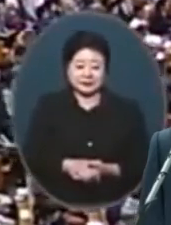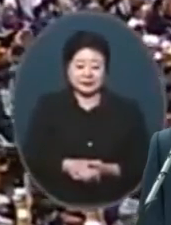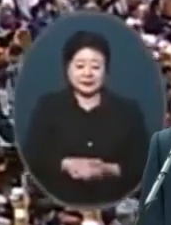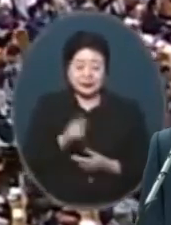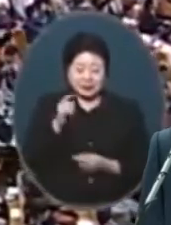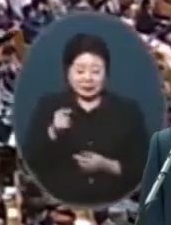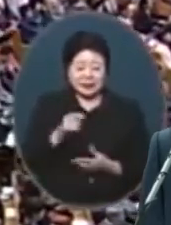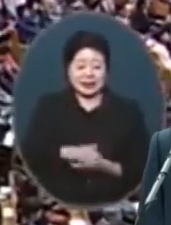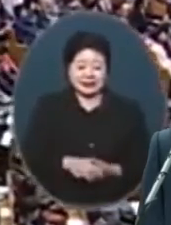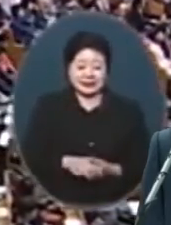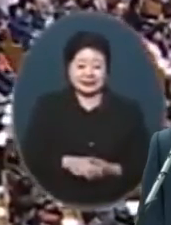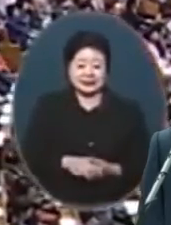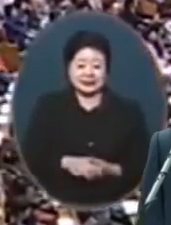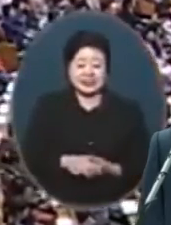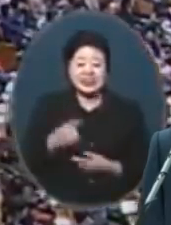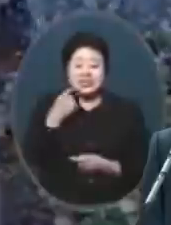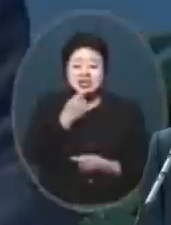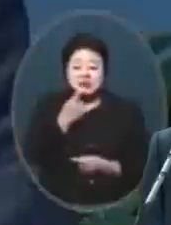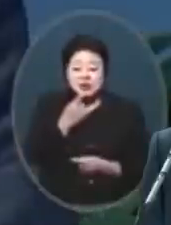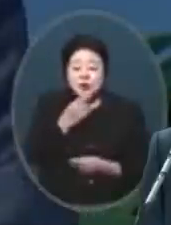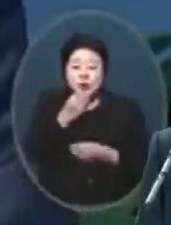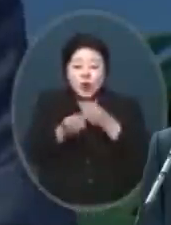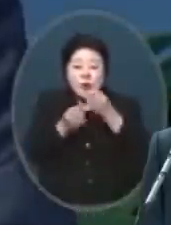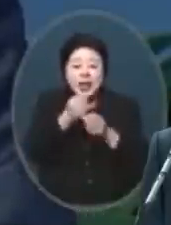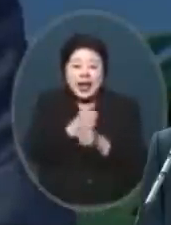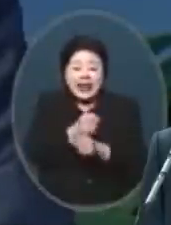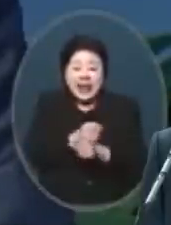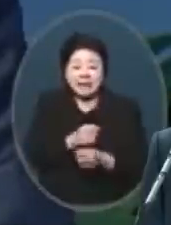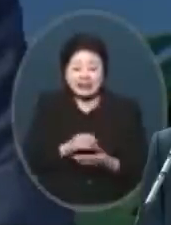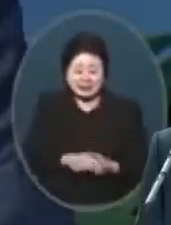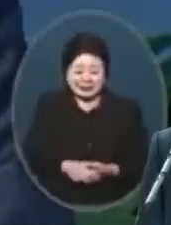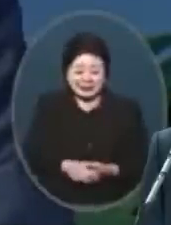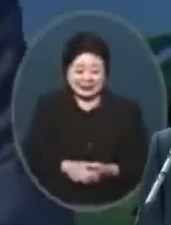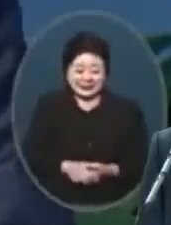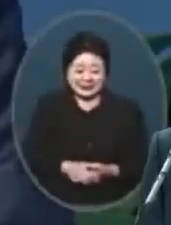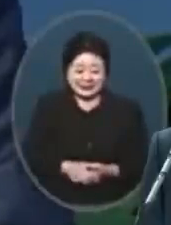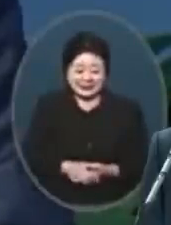이거 다 입술로 그렇게 고백하라는 것입니다.